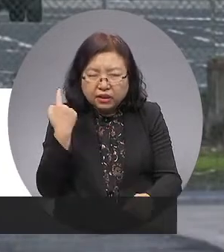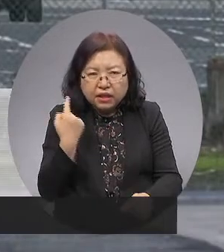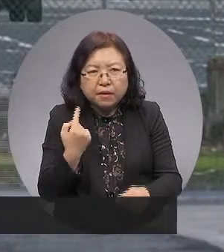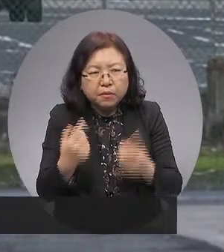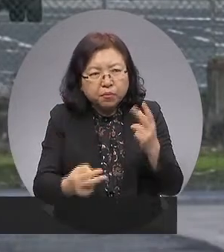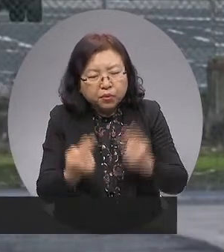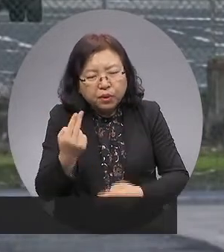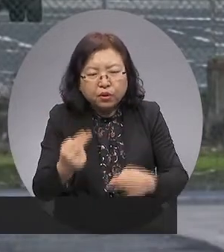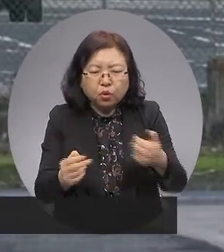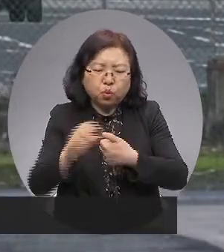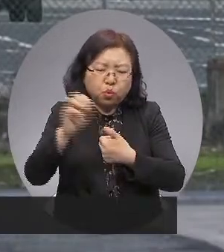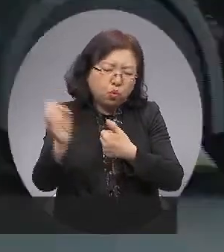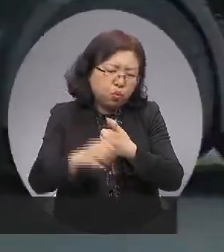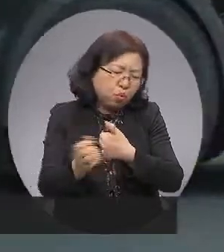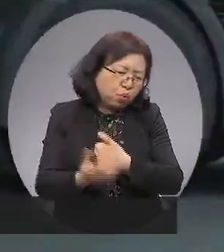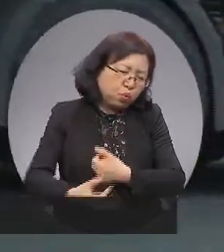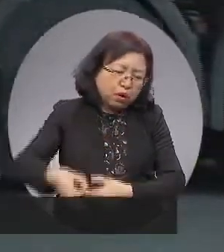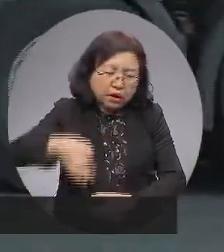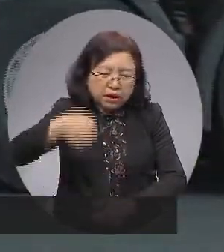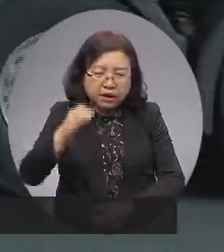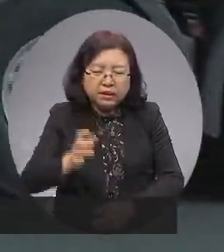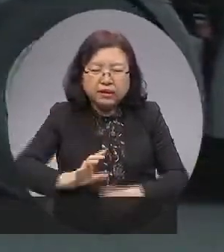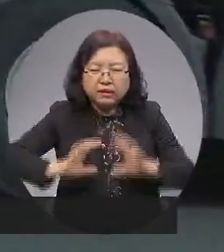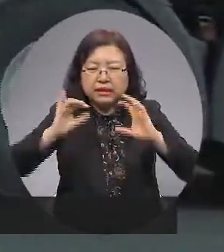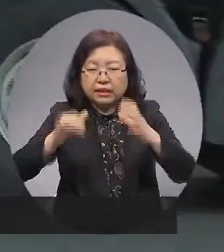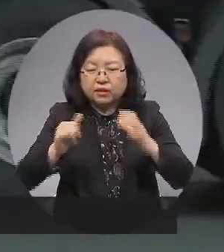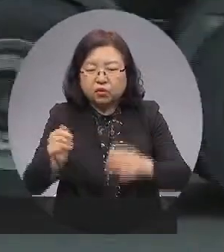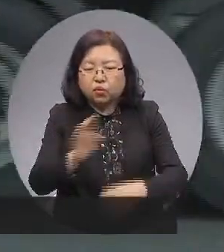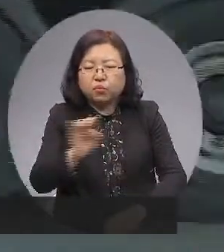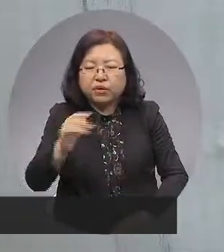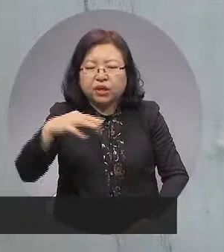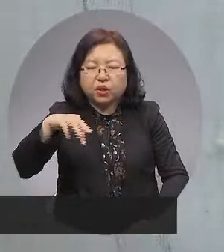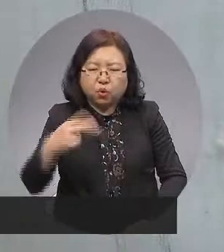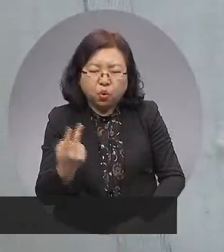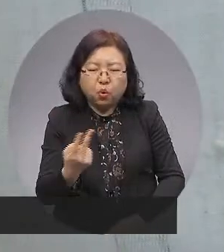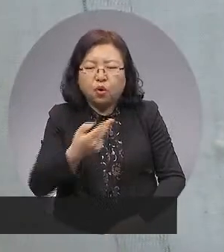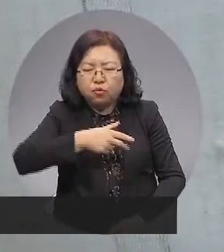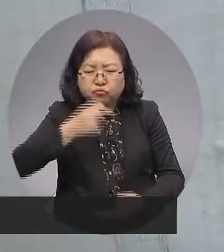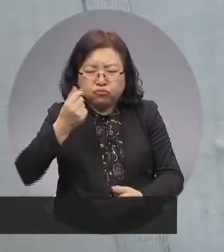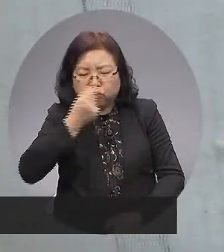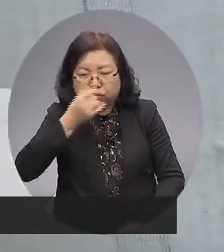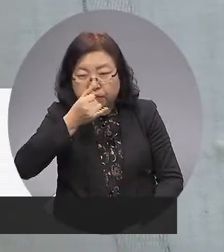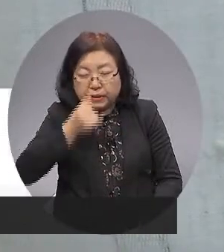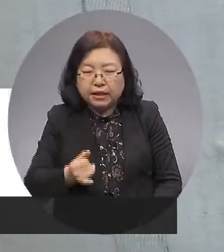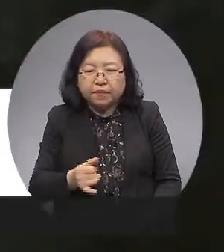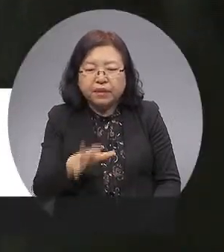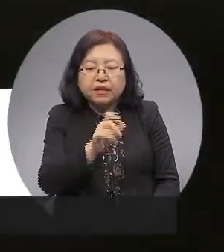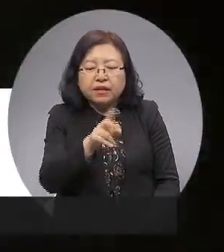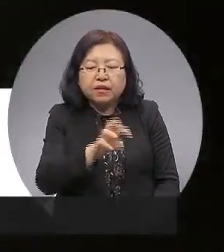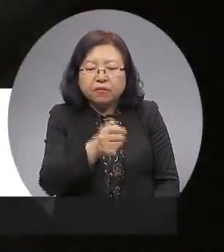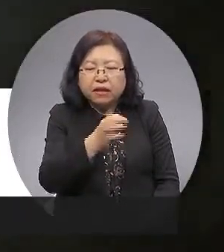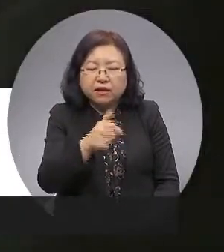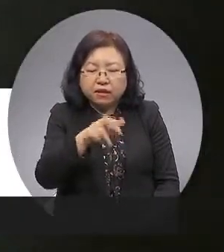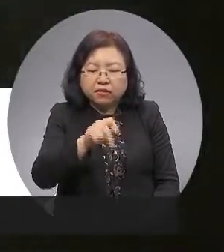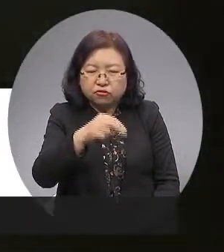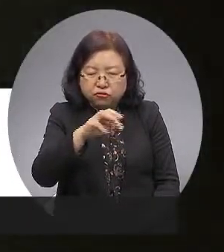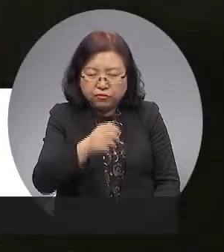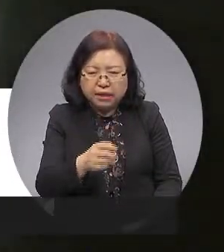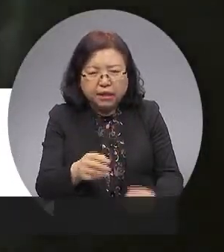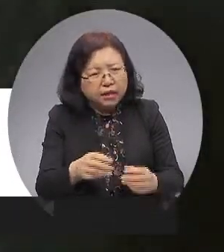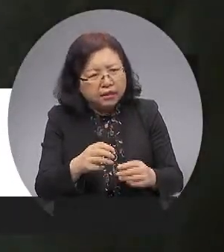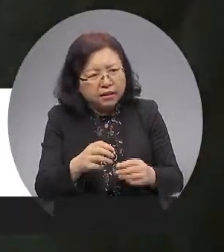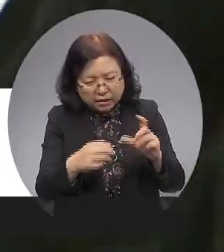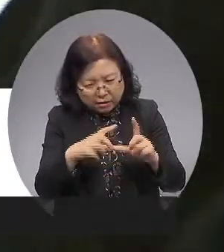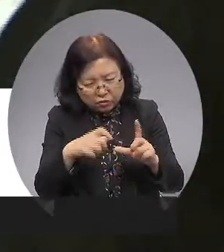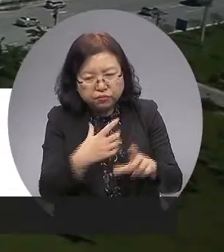올라 전 세계적으로 비료 공급 부족 사태를 맞고 있습니다. 염화칼륨 수입의 30%가량을 러시아와